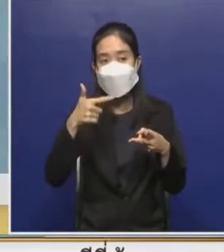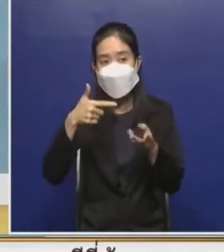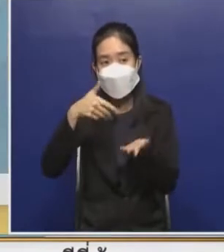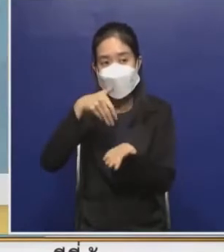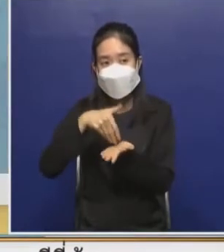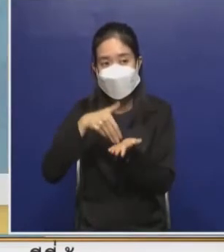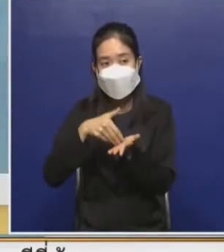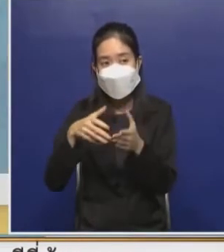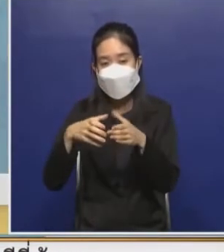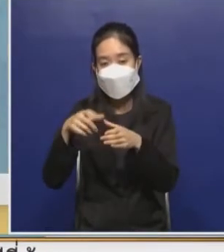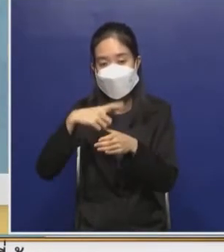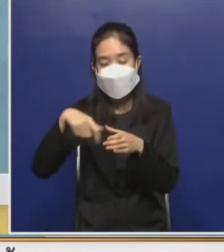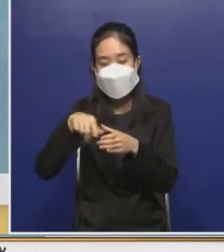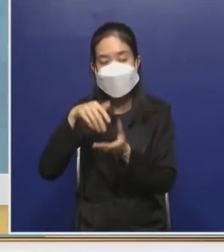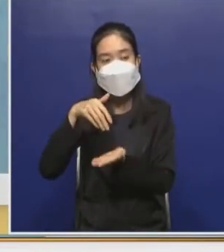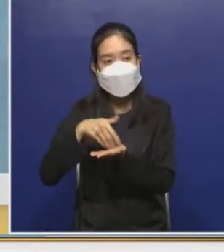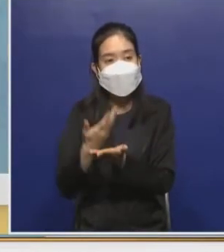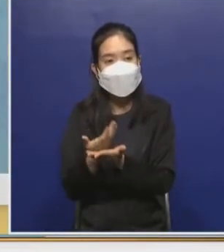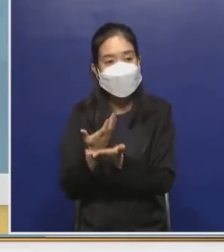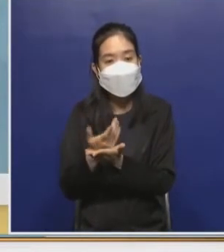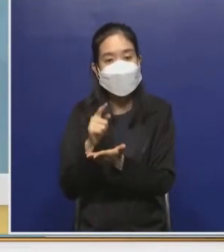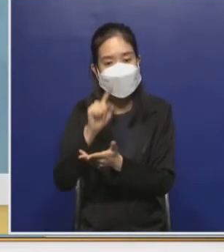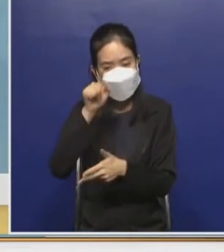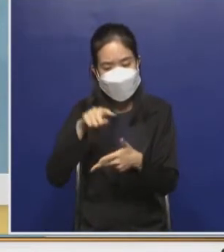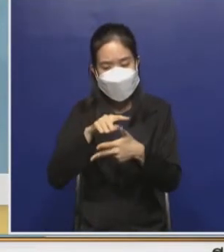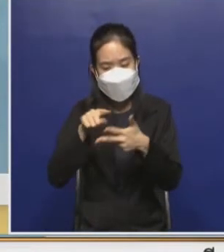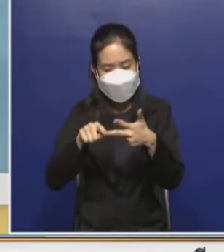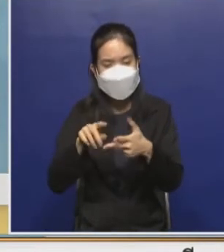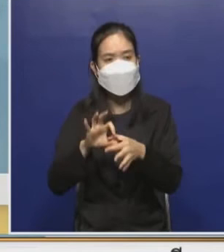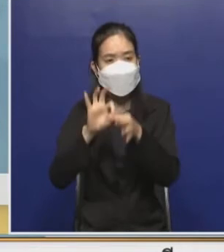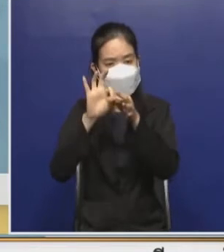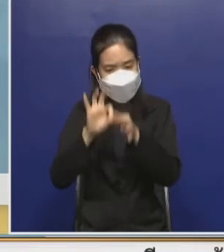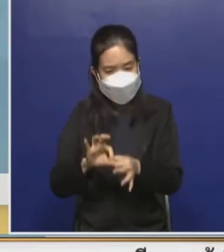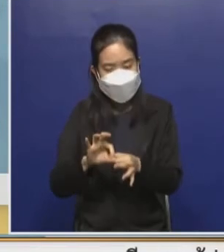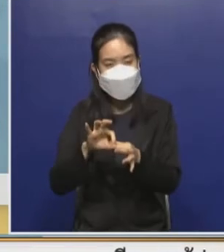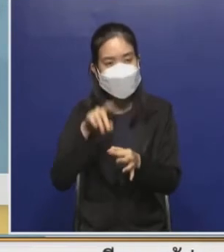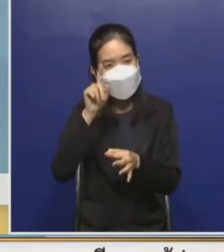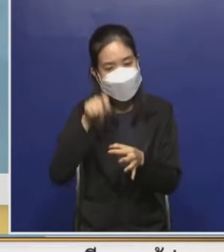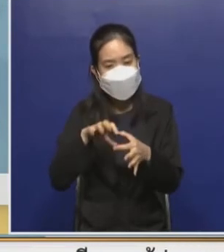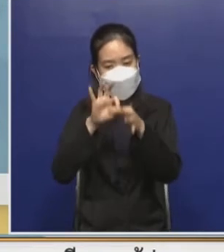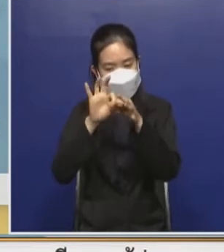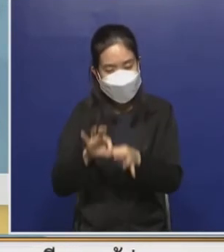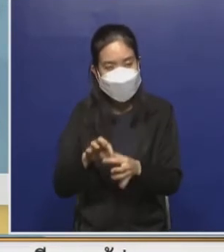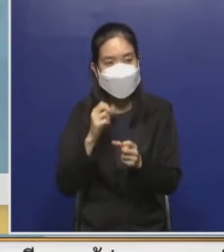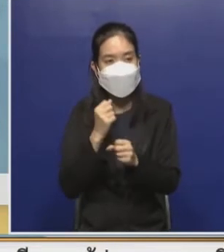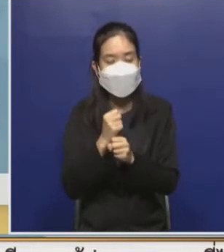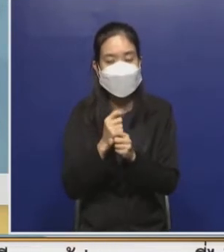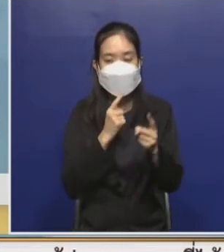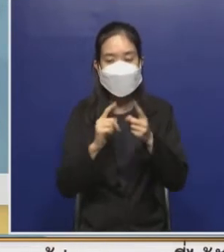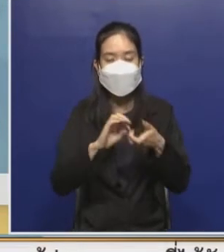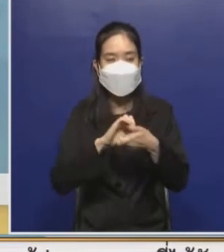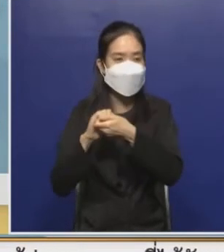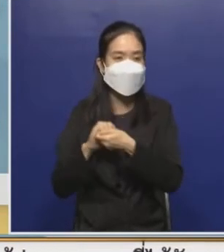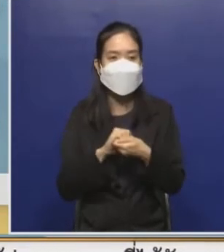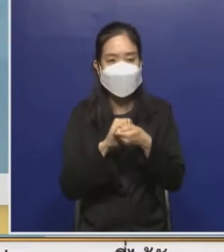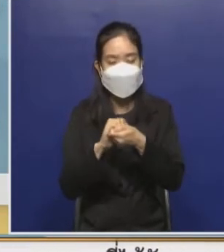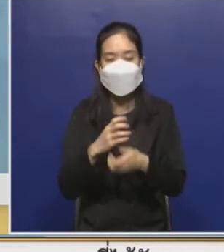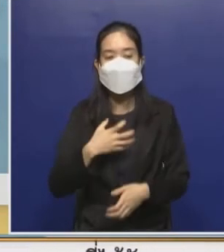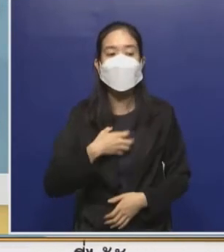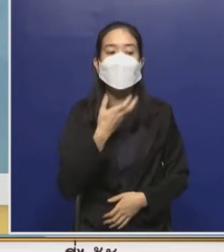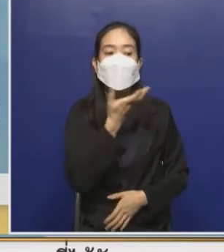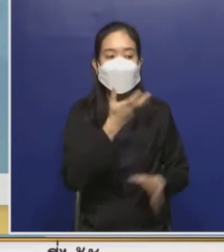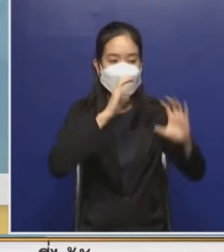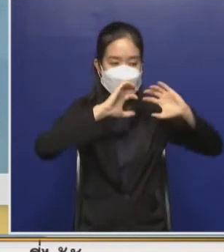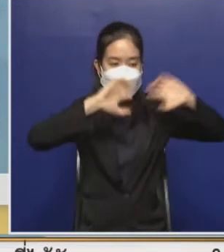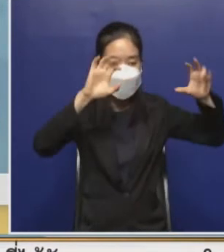างต้เป็ 3 คนไกลในระบบเดียวกันทำงานอย่สอดประสานกันผมอยากขให้รฐบาลเช